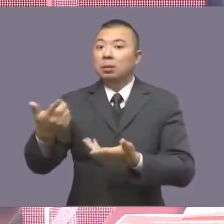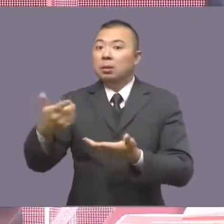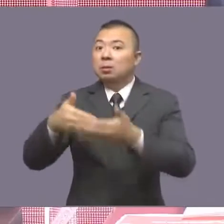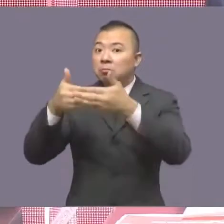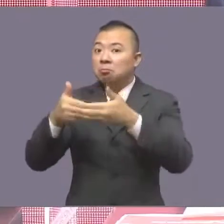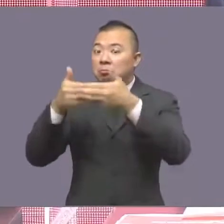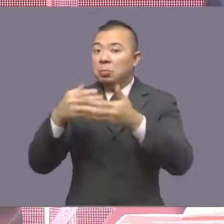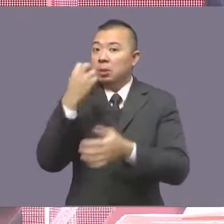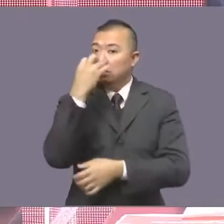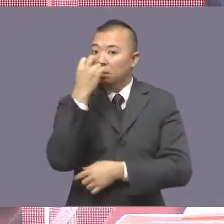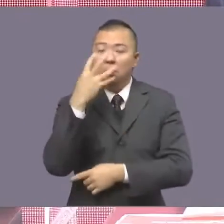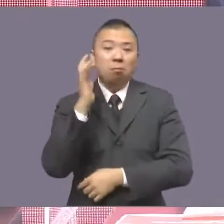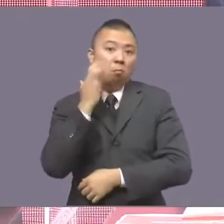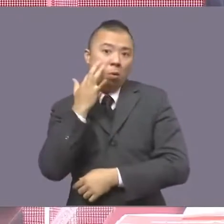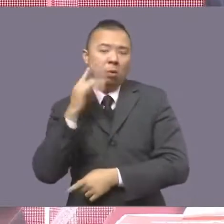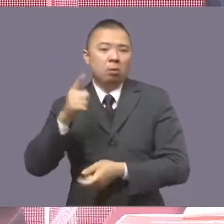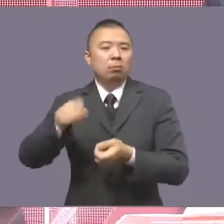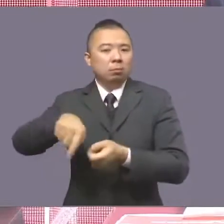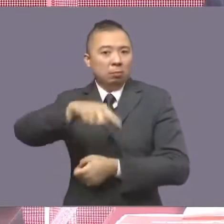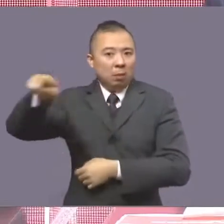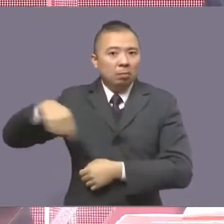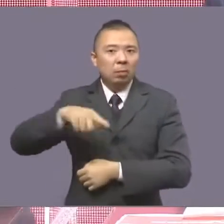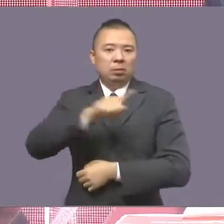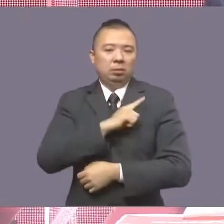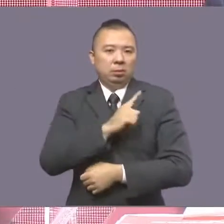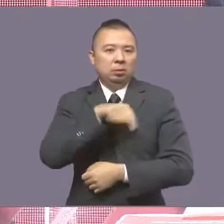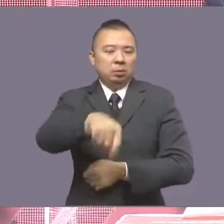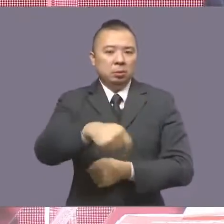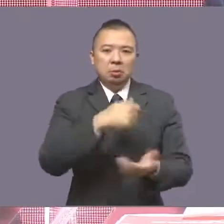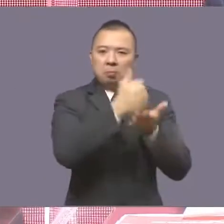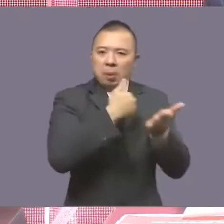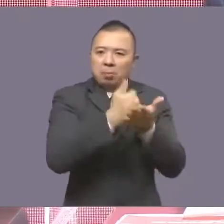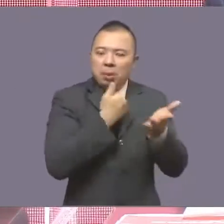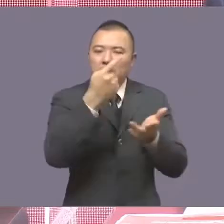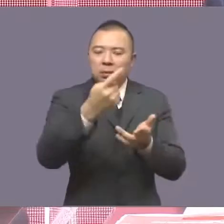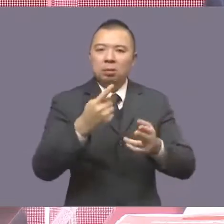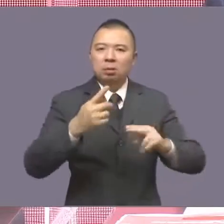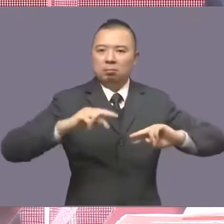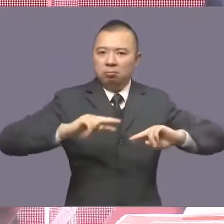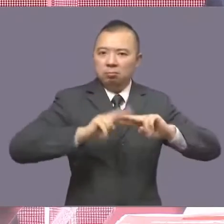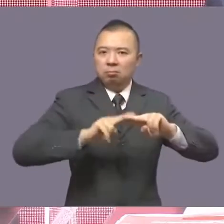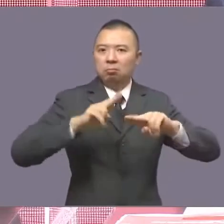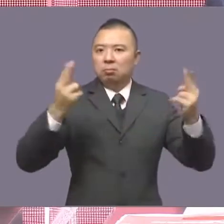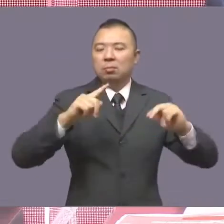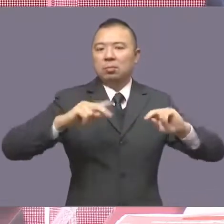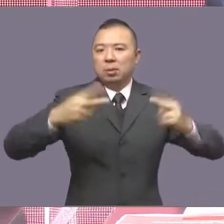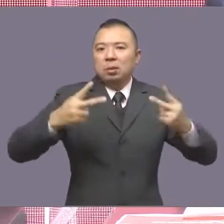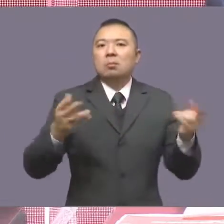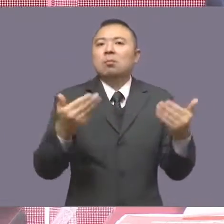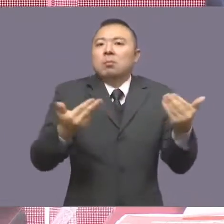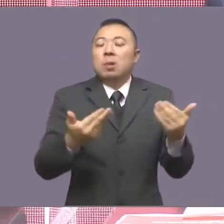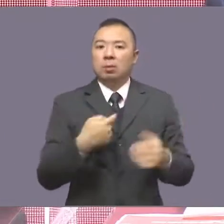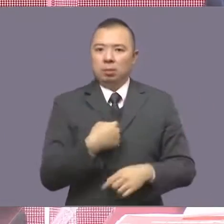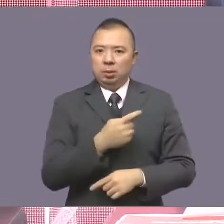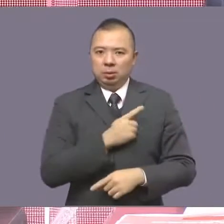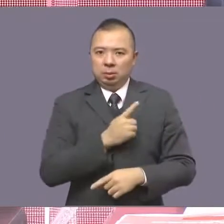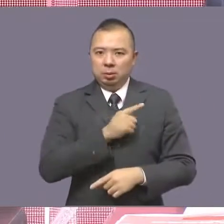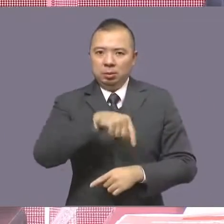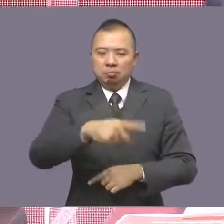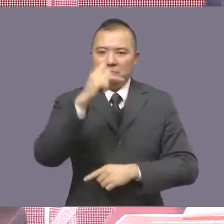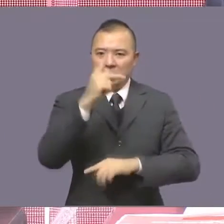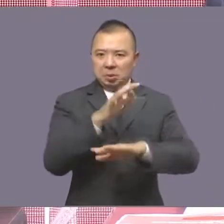宽相关管制的措施。我们是以科学证据坚守人民食安的政